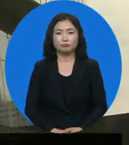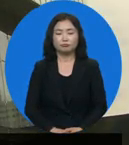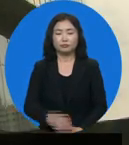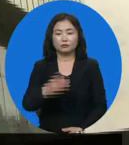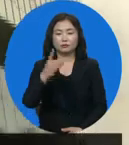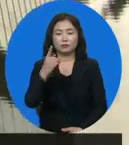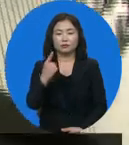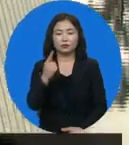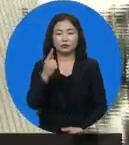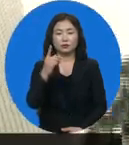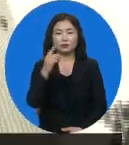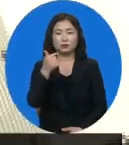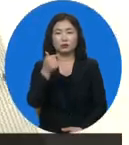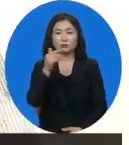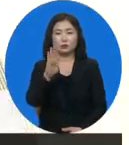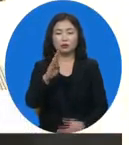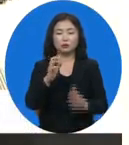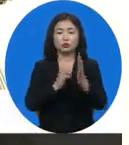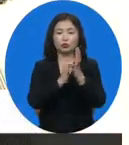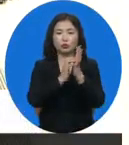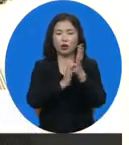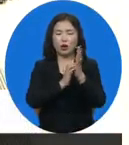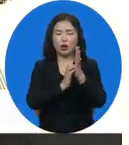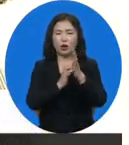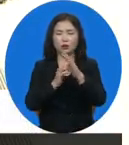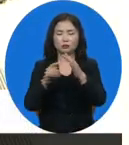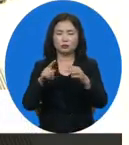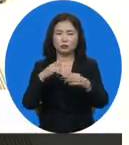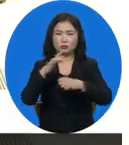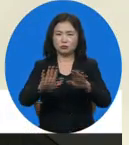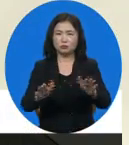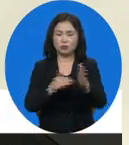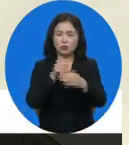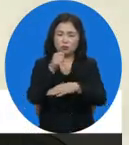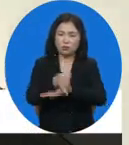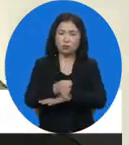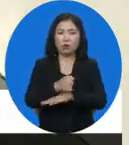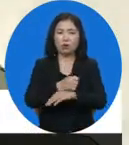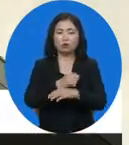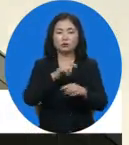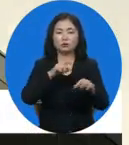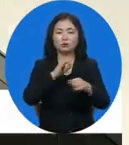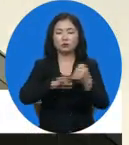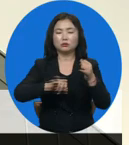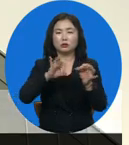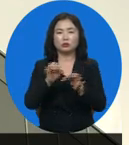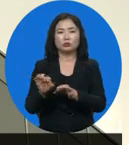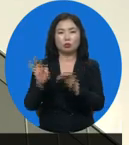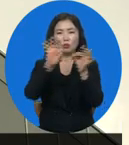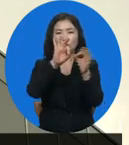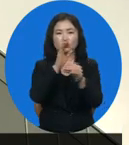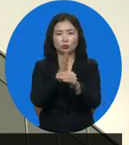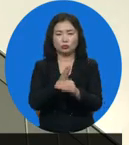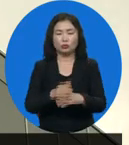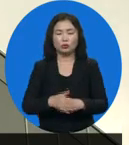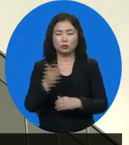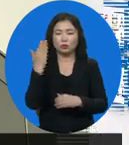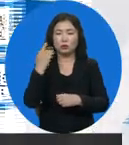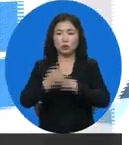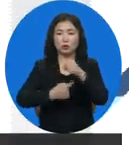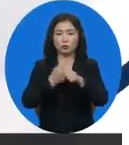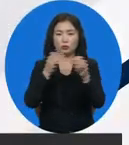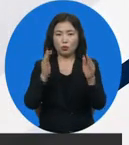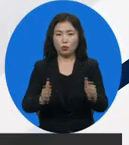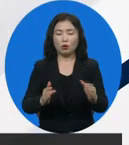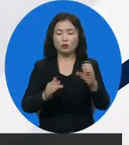dgb 금융지주의 주가는 연중 최저치를 기록하고 있습니다 연체율은 올라가고 있습니다 지난 한해동안